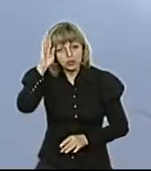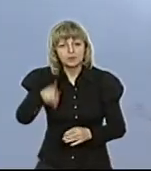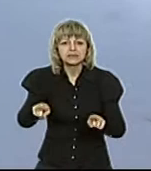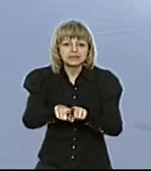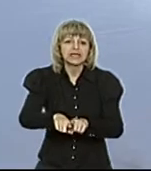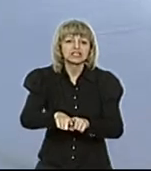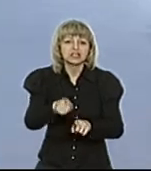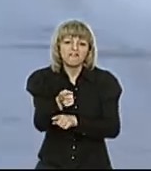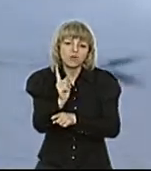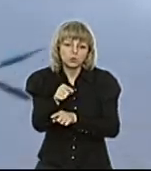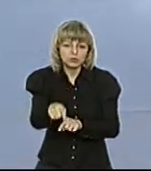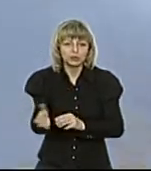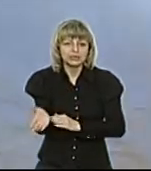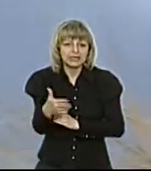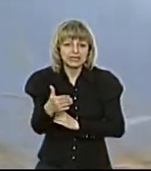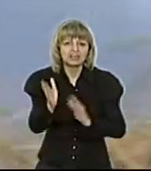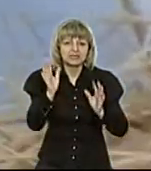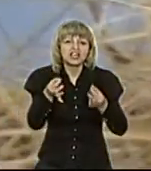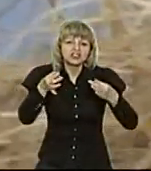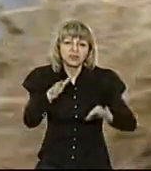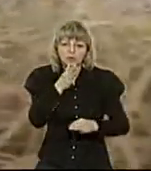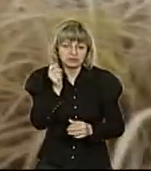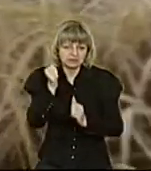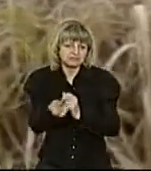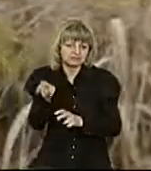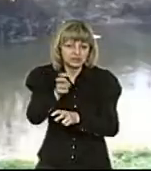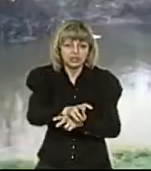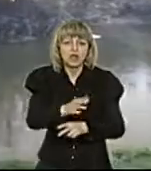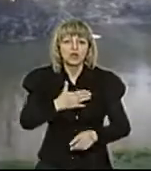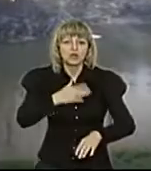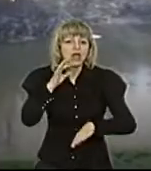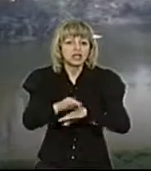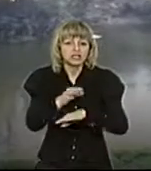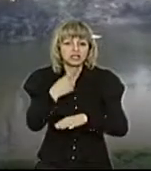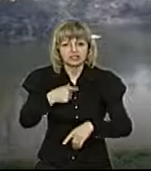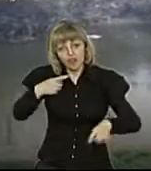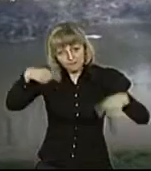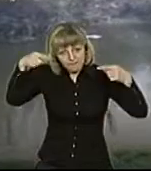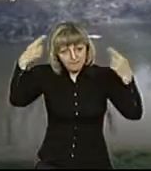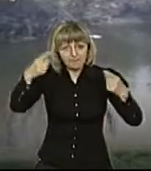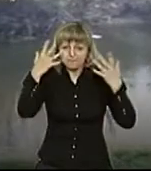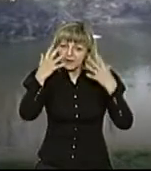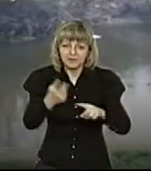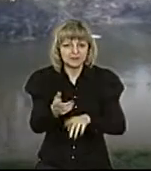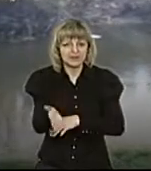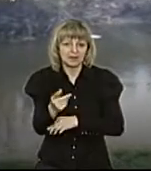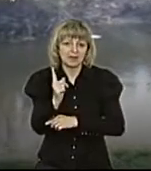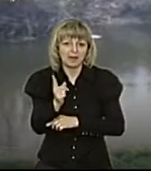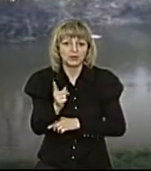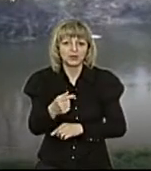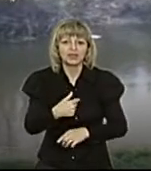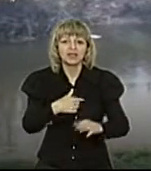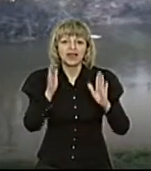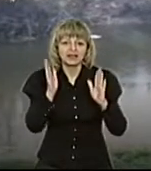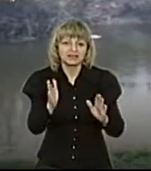теж водить тут рибу. Тільки є свободне время, зразу хожу. У мене жінка каже, що я помішаний на тій рибалці. Бо мене от, я тільки